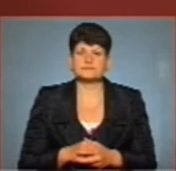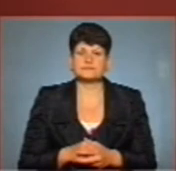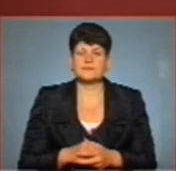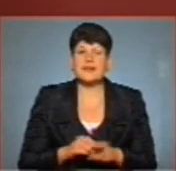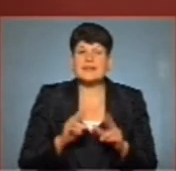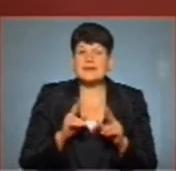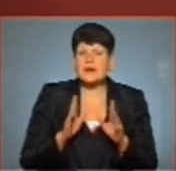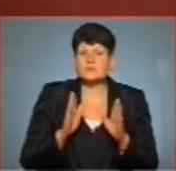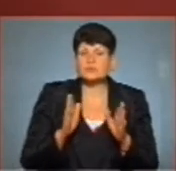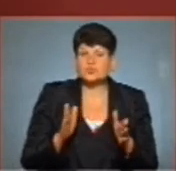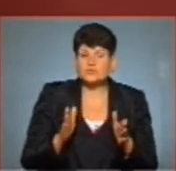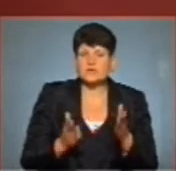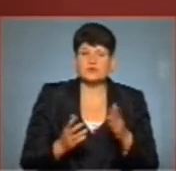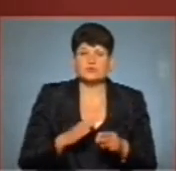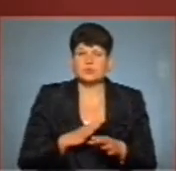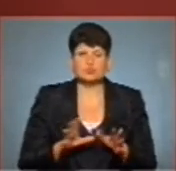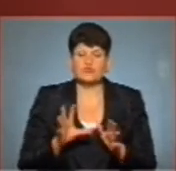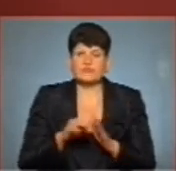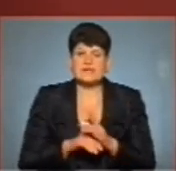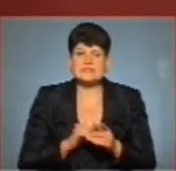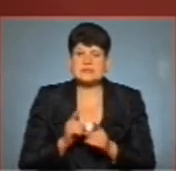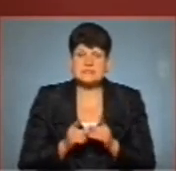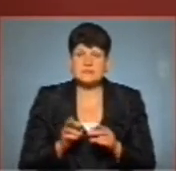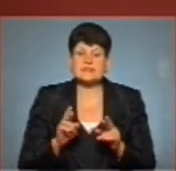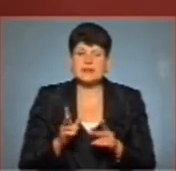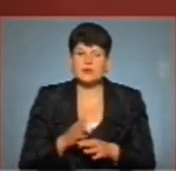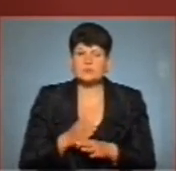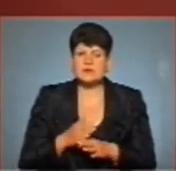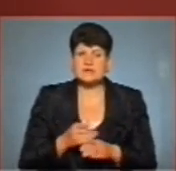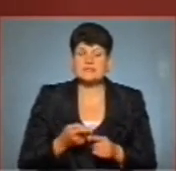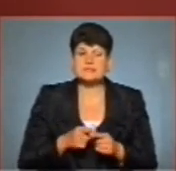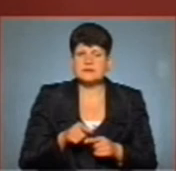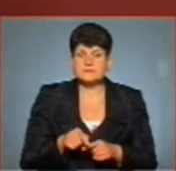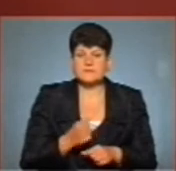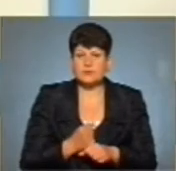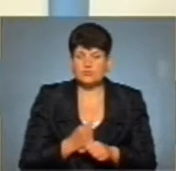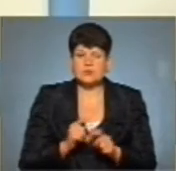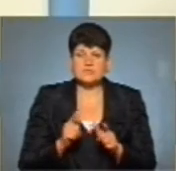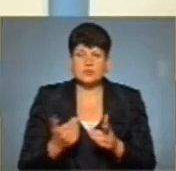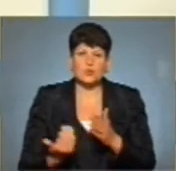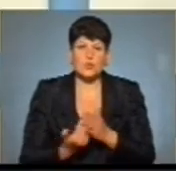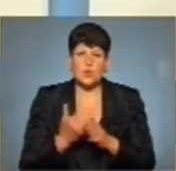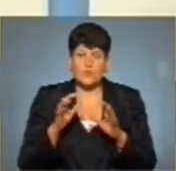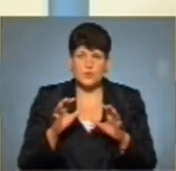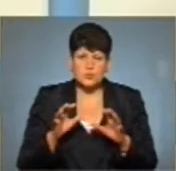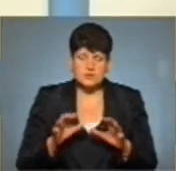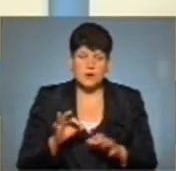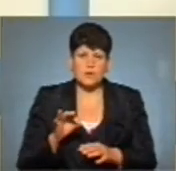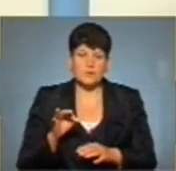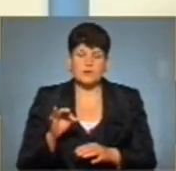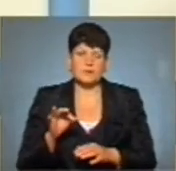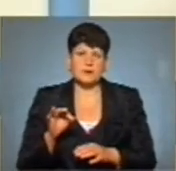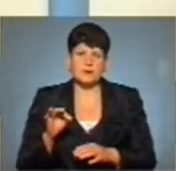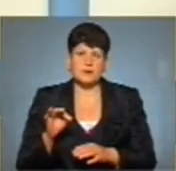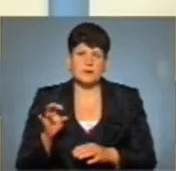Як буде, якщо не будуть внесені зміни в Конституцію, як розподіляться ці повноваження згідно нового закону між ОМС і